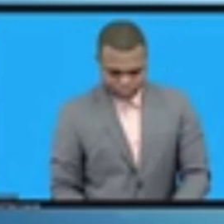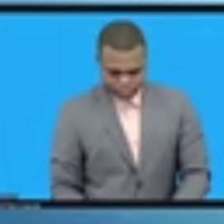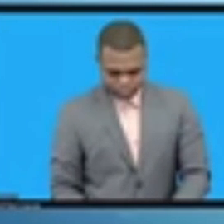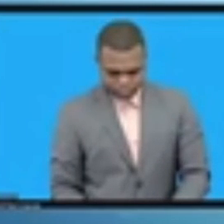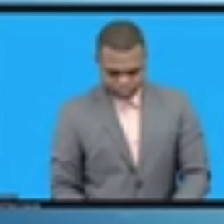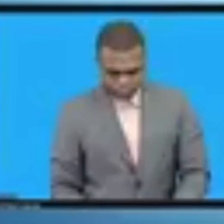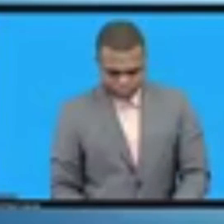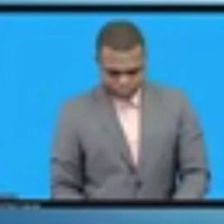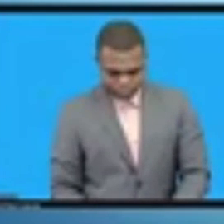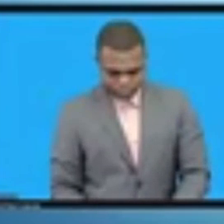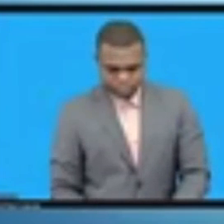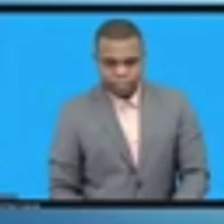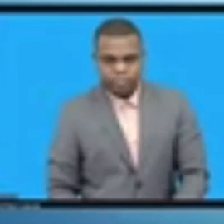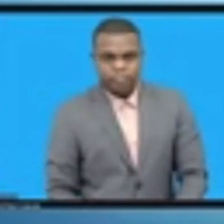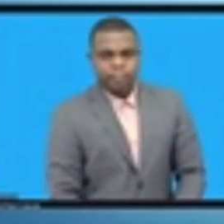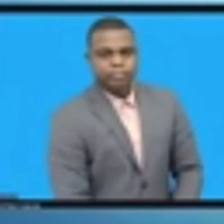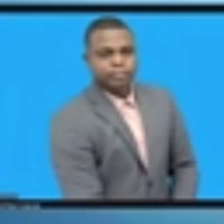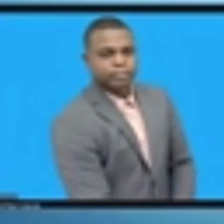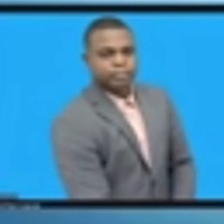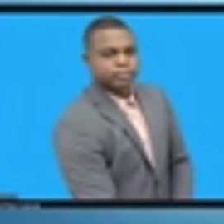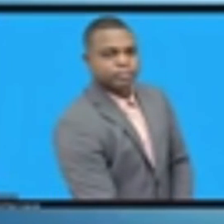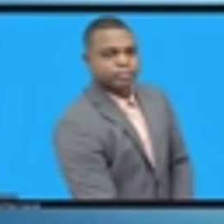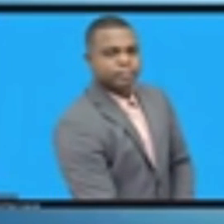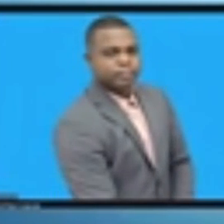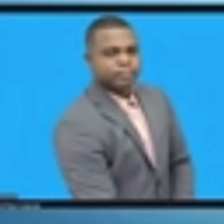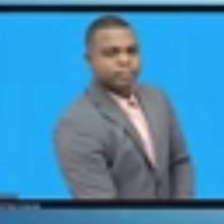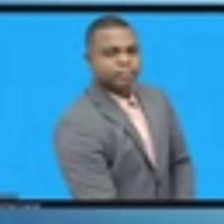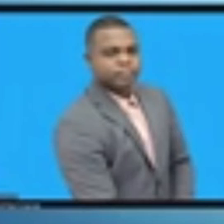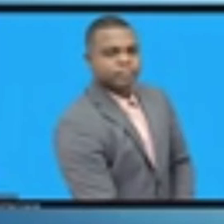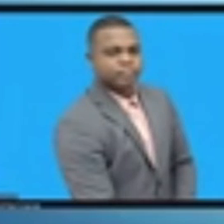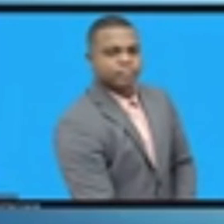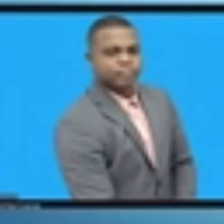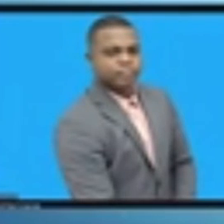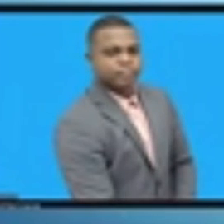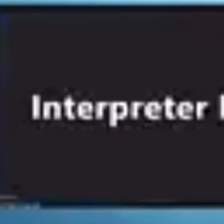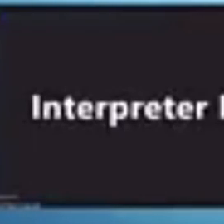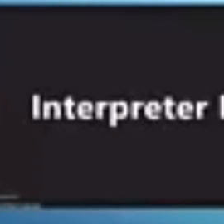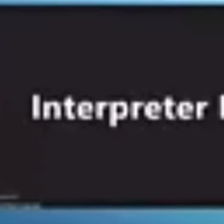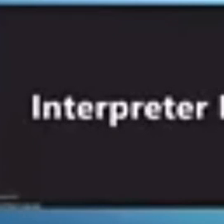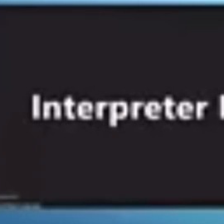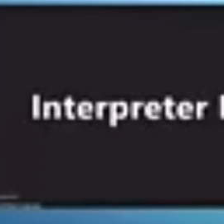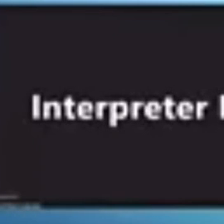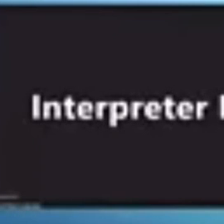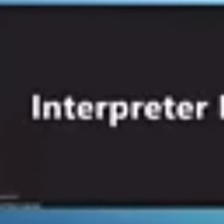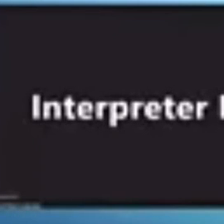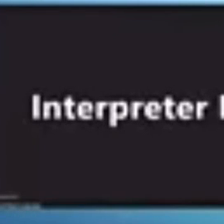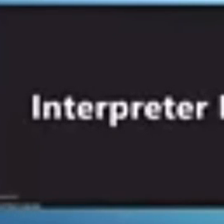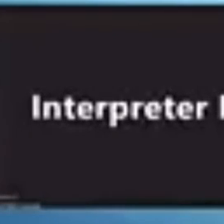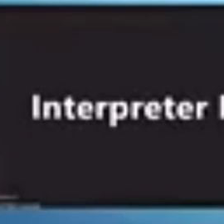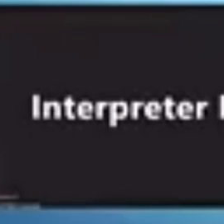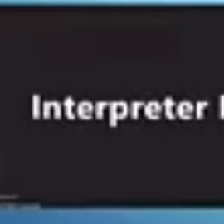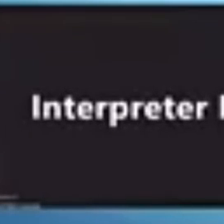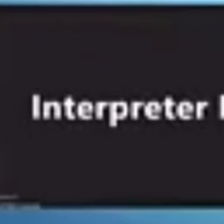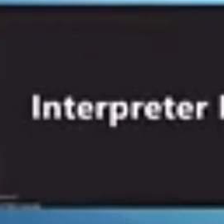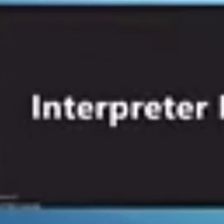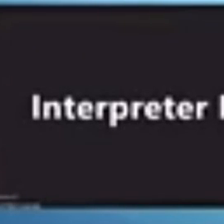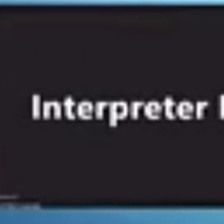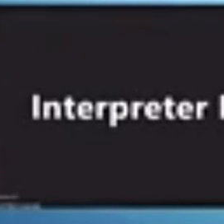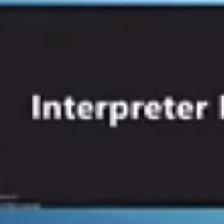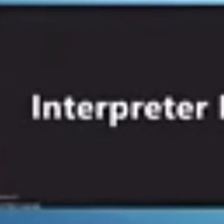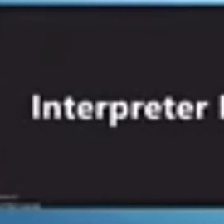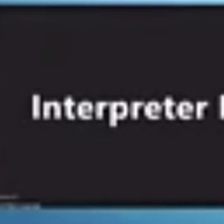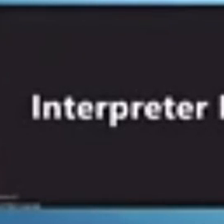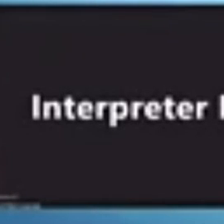李俊华先生阁下，联合国经济和社会事务部副秘书长，